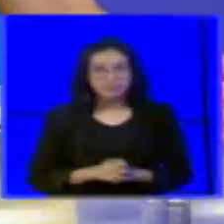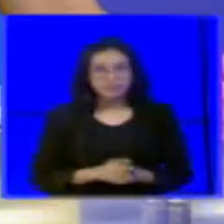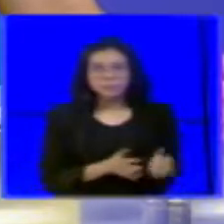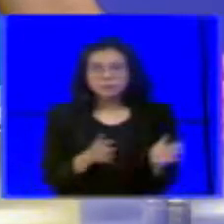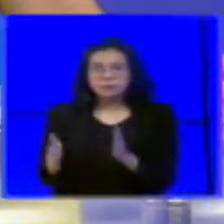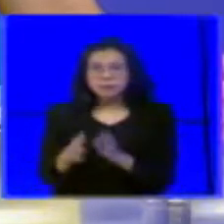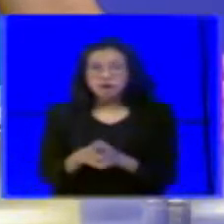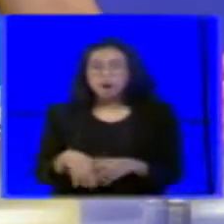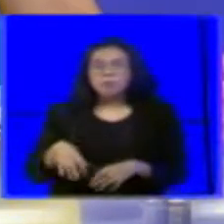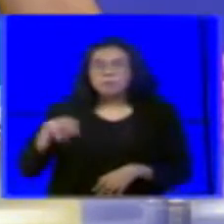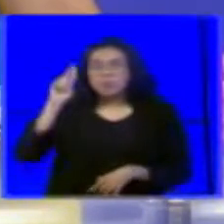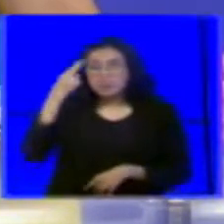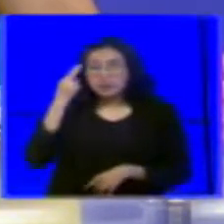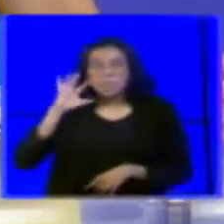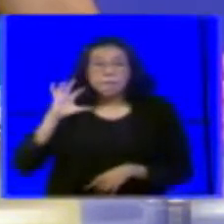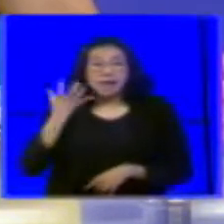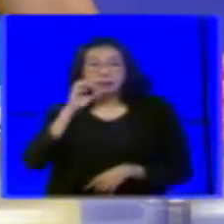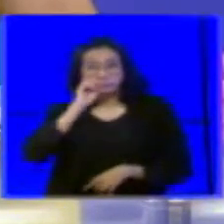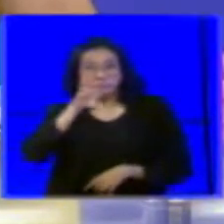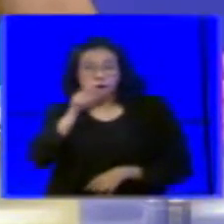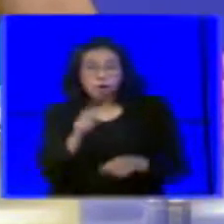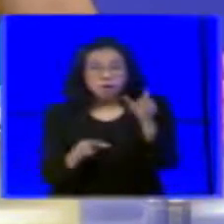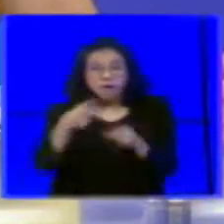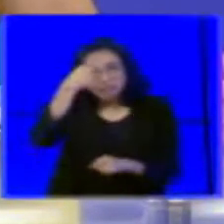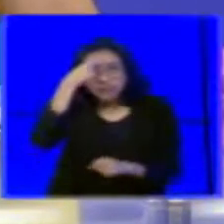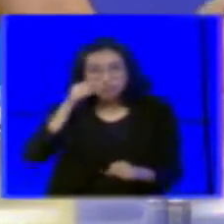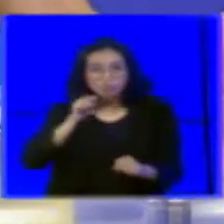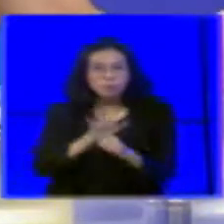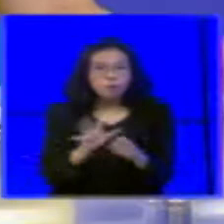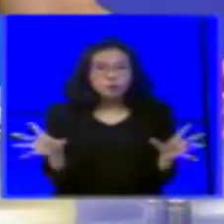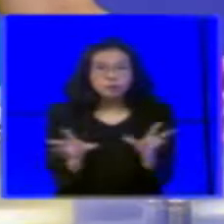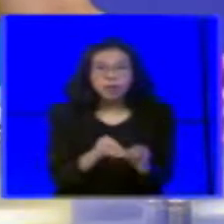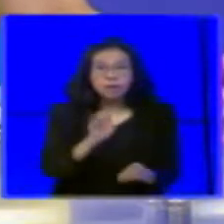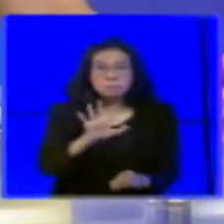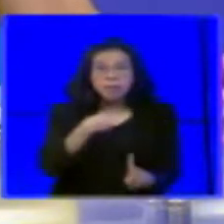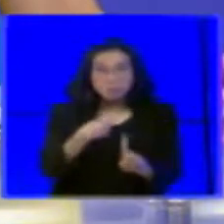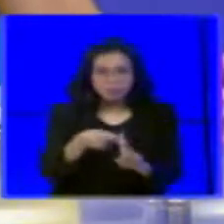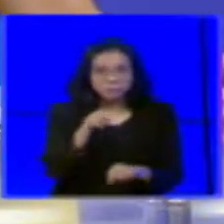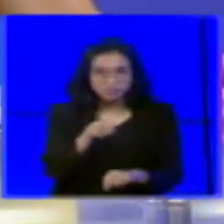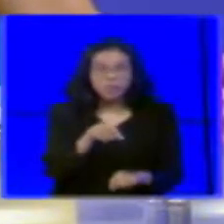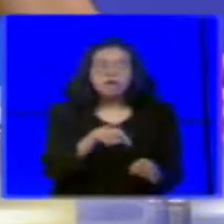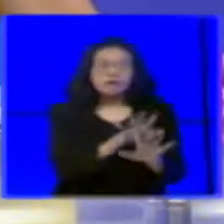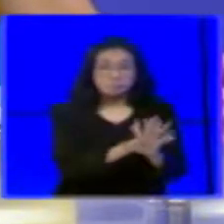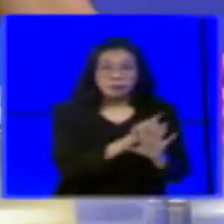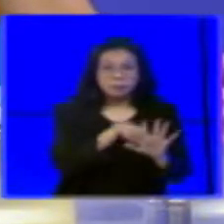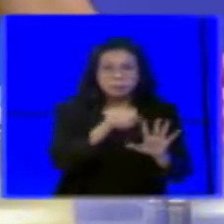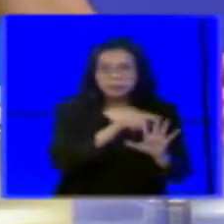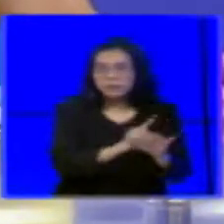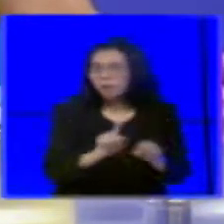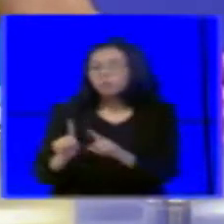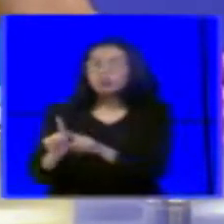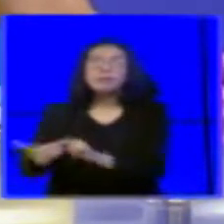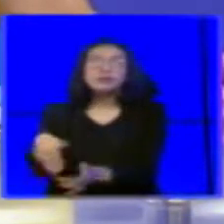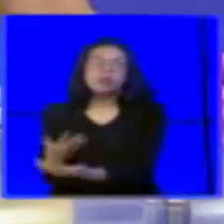Dan pemirsa, sebelumnya Provinsi Banten mengumumkan jumlah pasien positif corona di wilayahnya bertambah menjadi 5 orang. Satu di antaranya meninggal